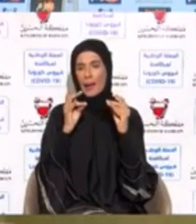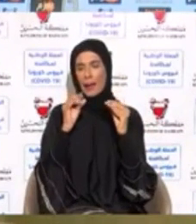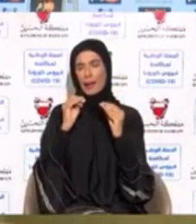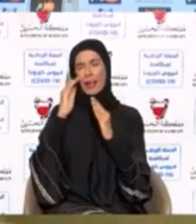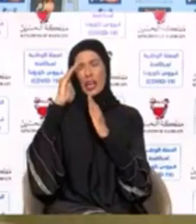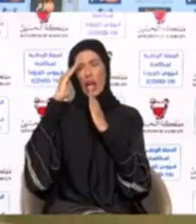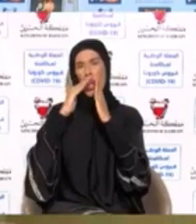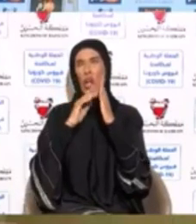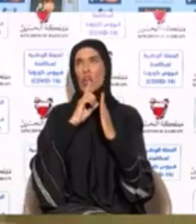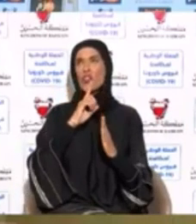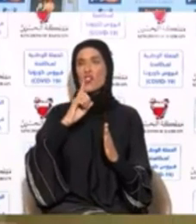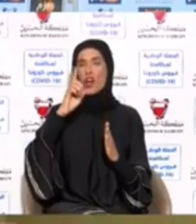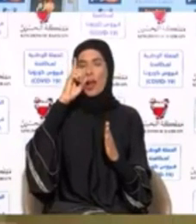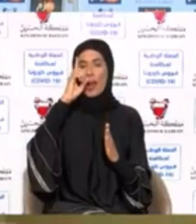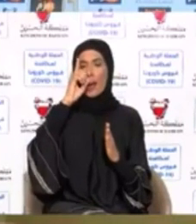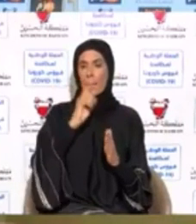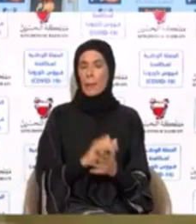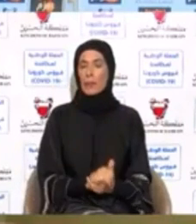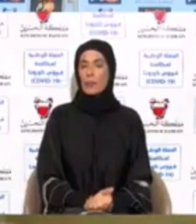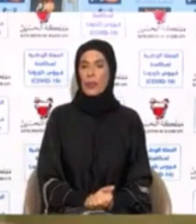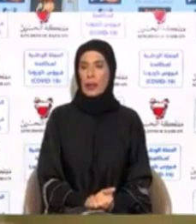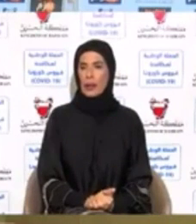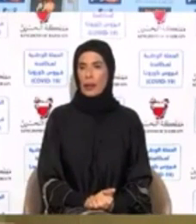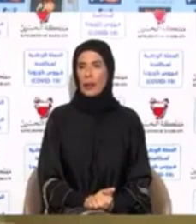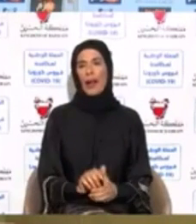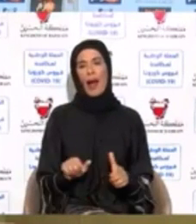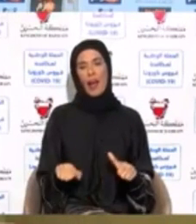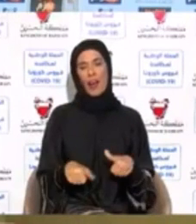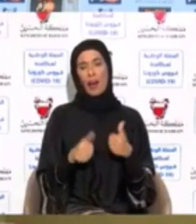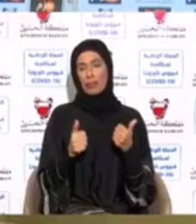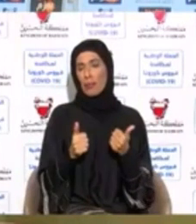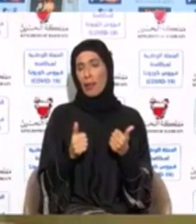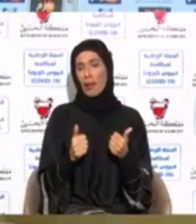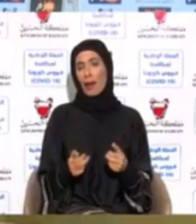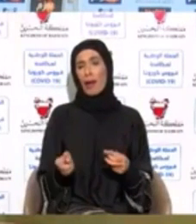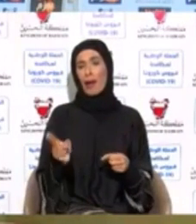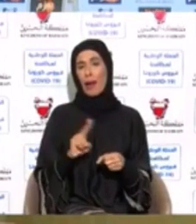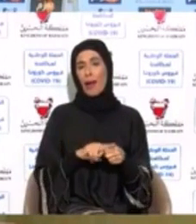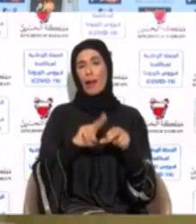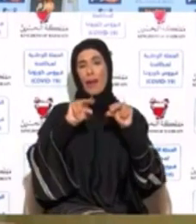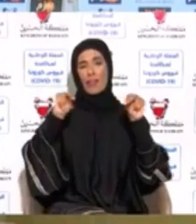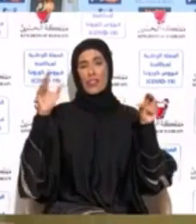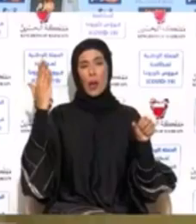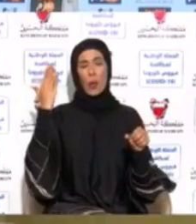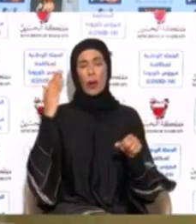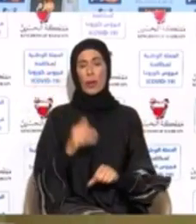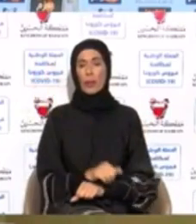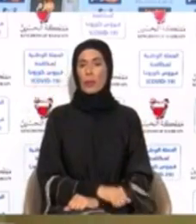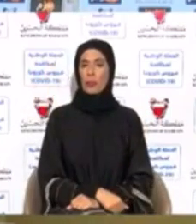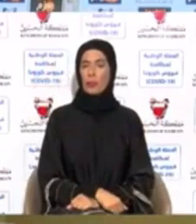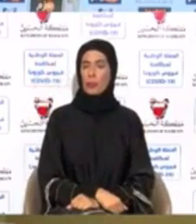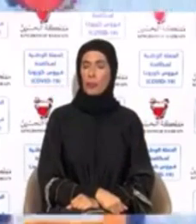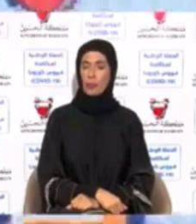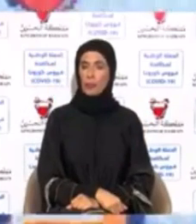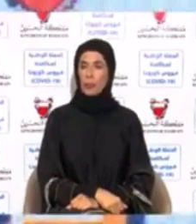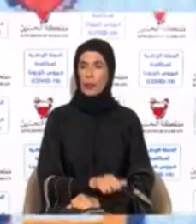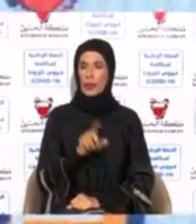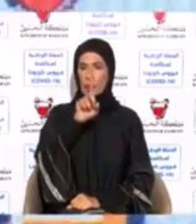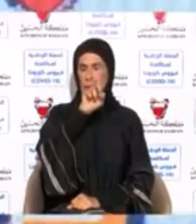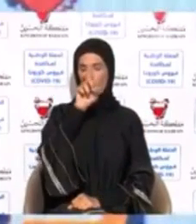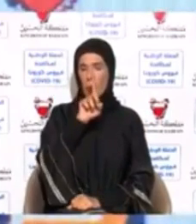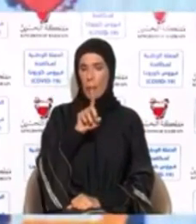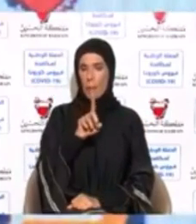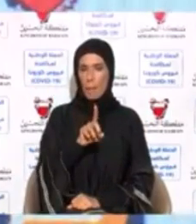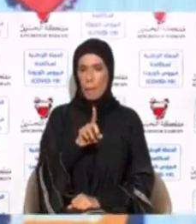تقل والأمور تصير في هناك التزام، بحيث أن بعد حياتنا طبيعية ترجع إلى ما هي عليه بإذن الله. سؤال